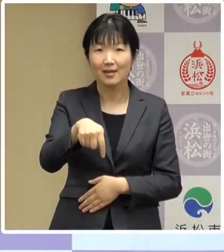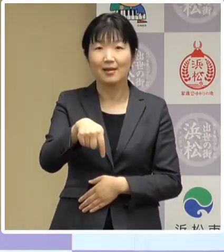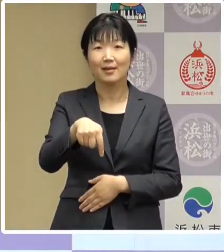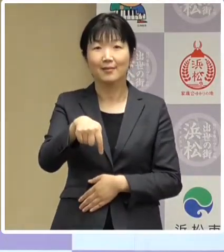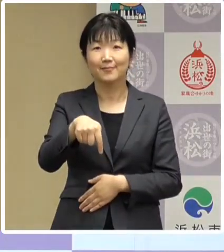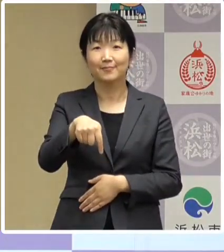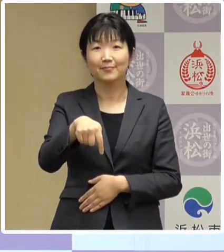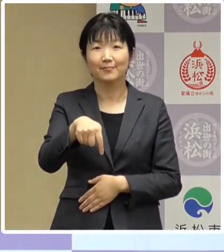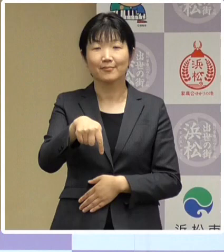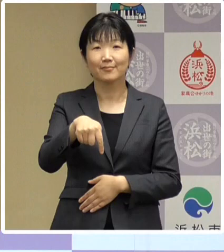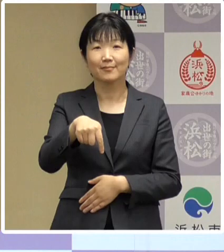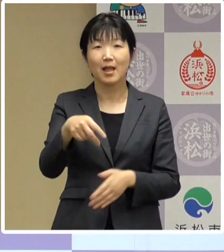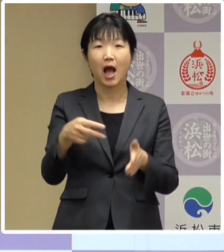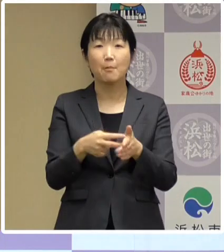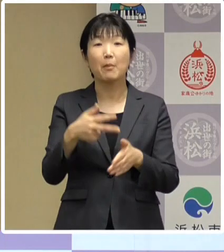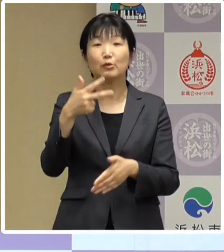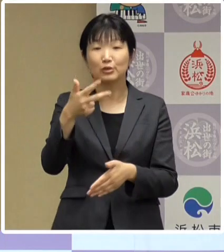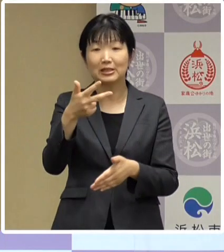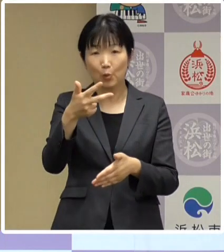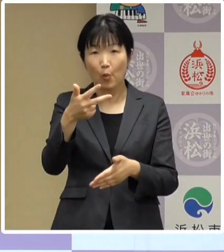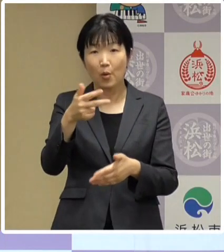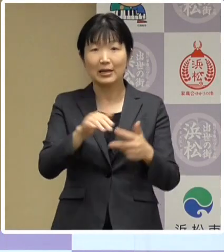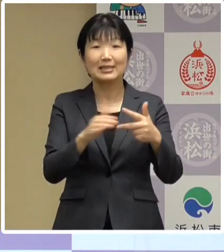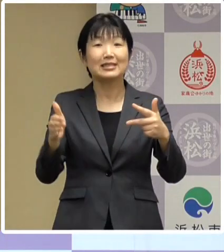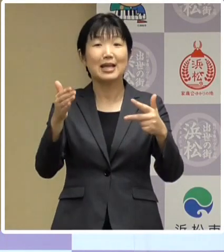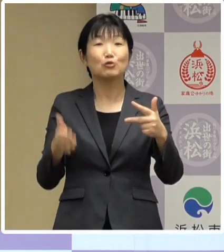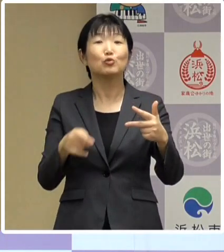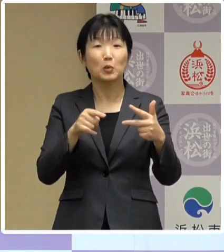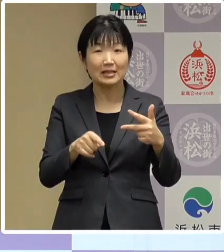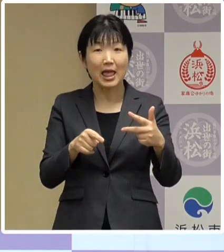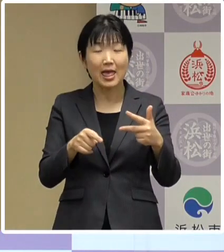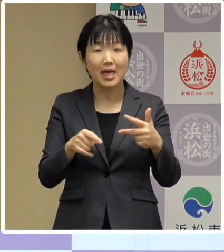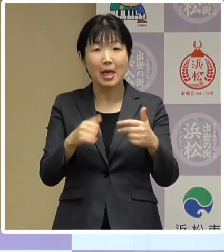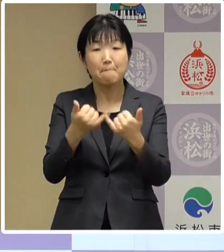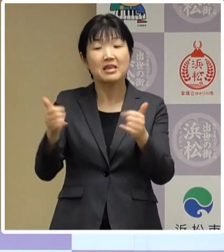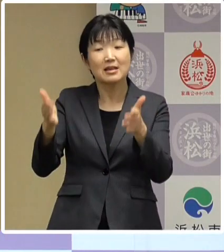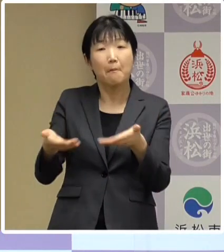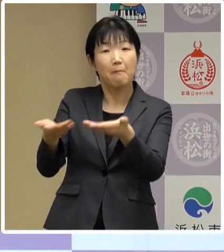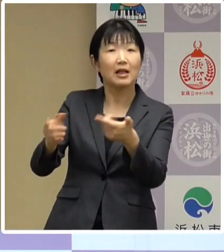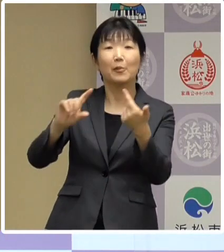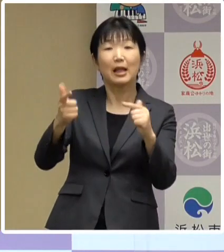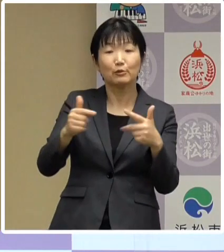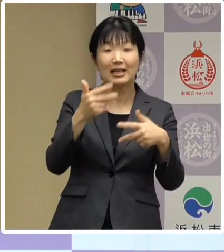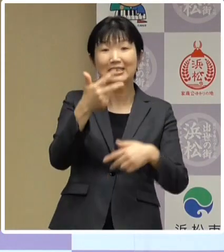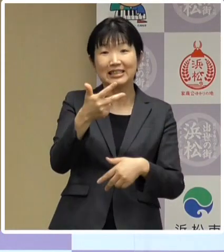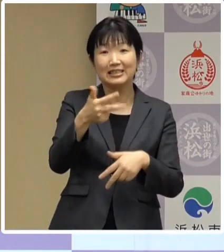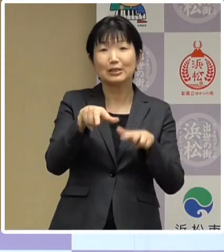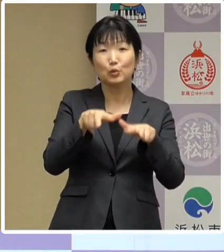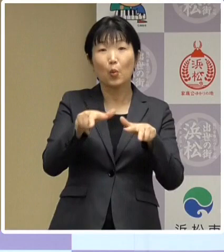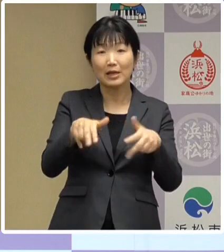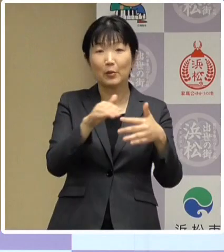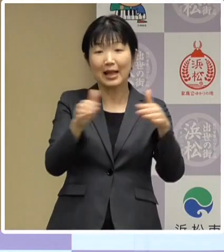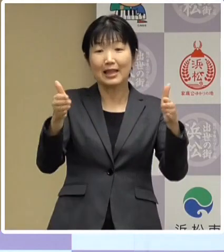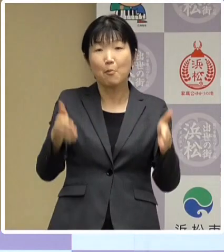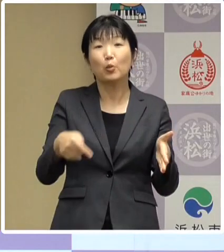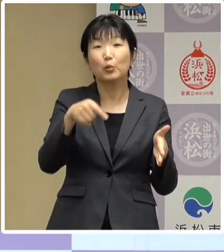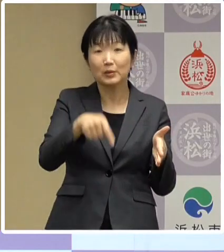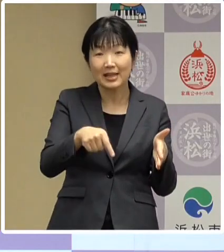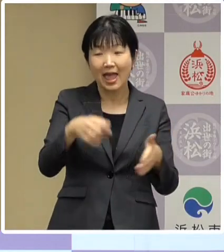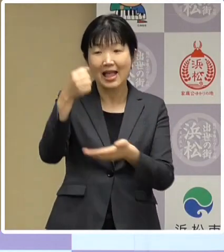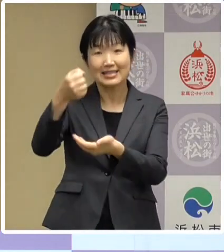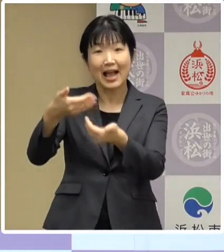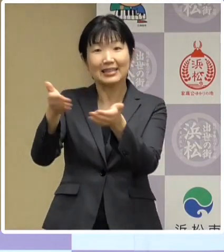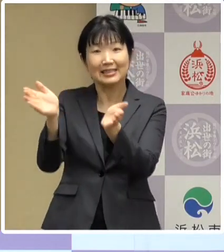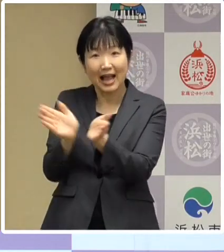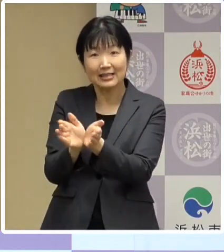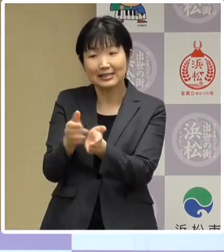引き続き置いた上でのその、 財団に対応するとか、そういうお考えでしょうか。 そう